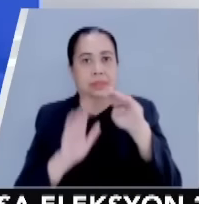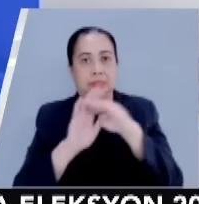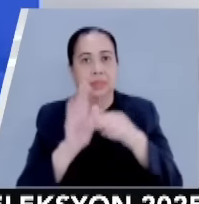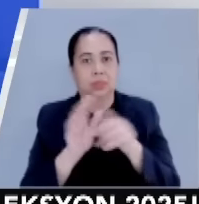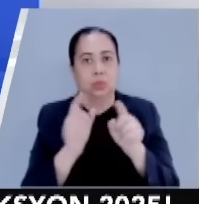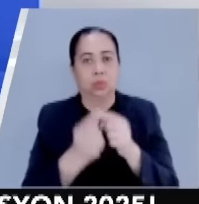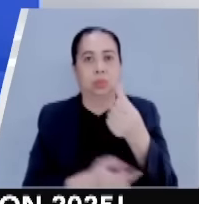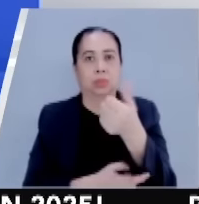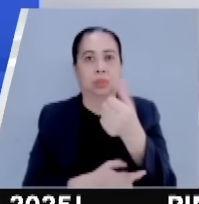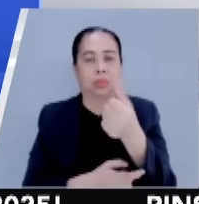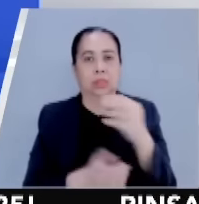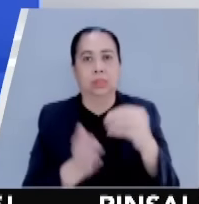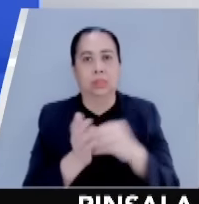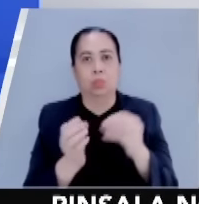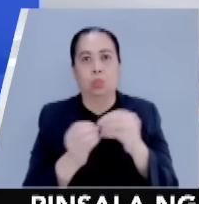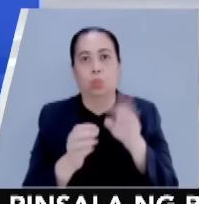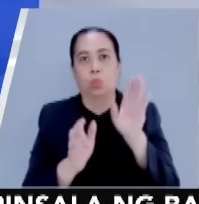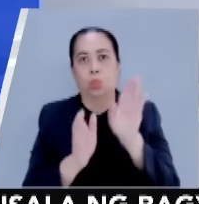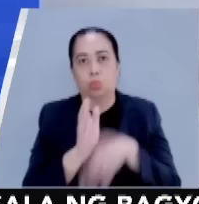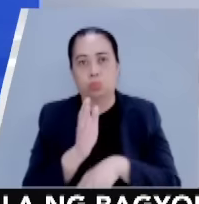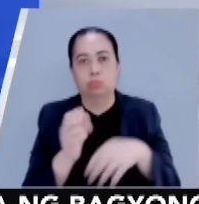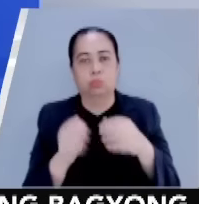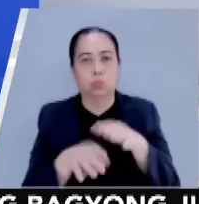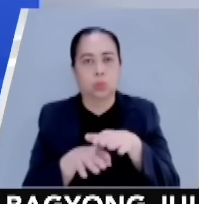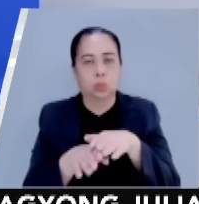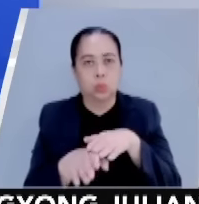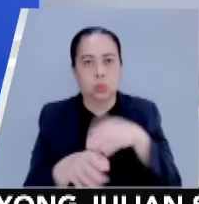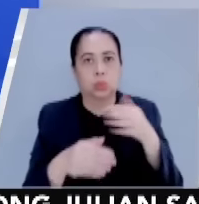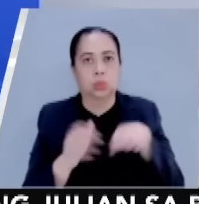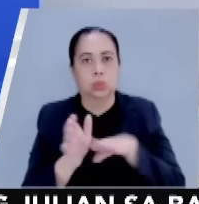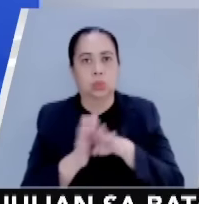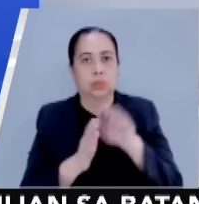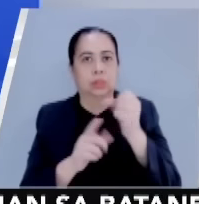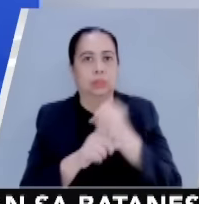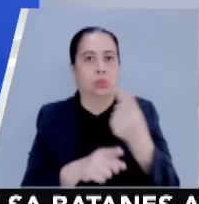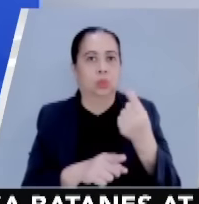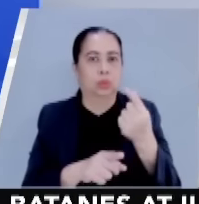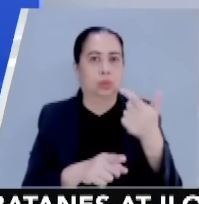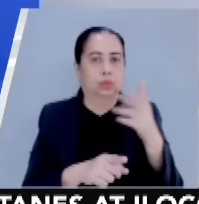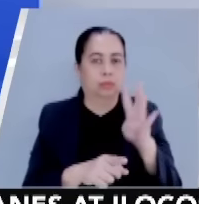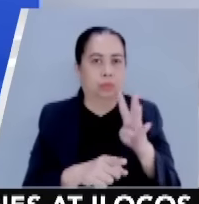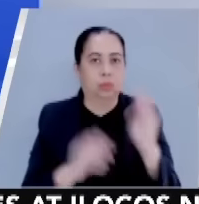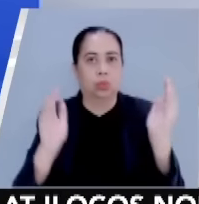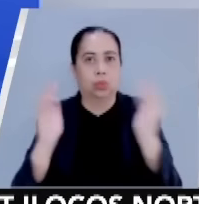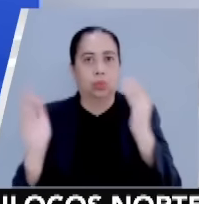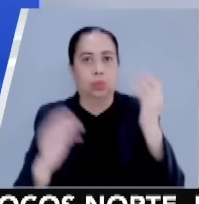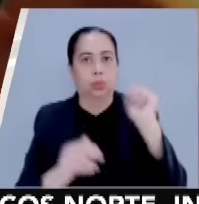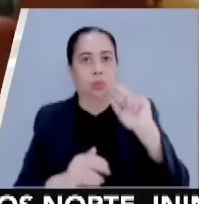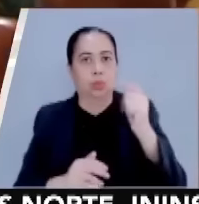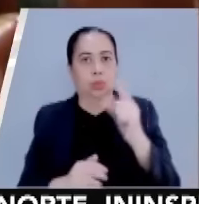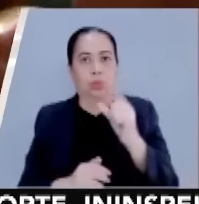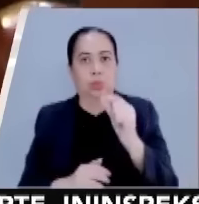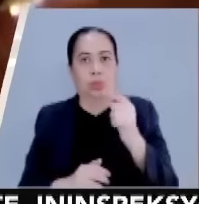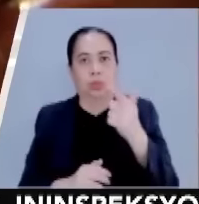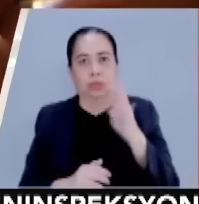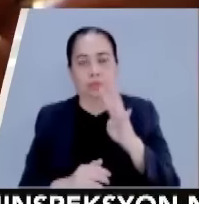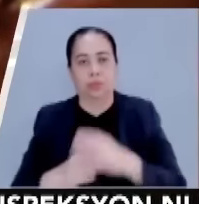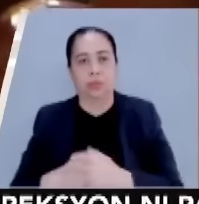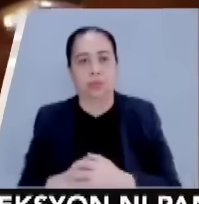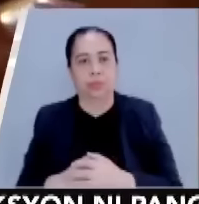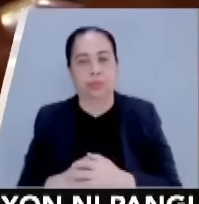nagtala ng mas mabagal na pagtaas ng inflation nitong September 2024 kumpara noong August 2024. Para sa